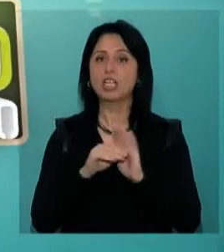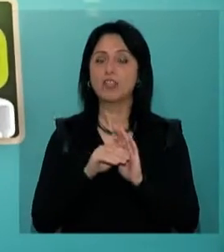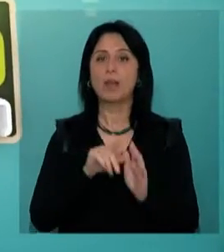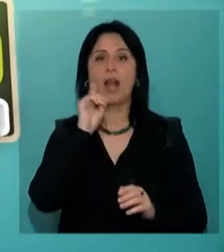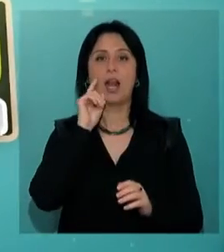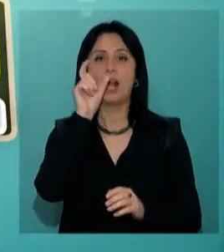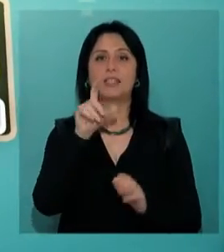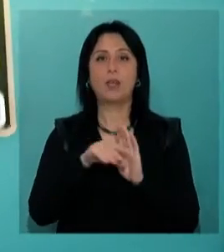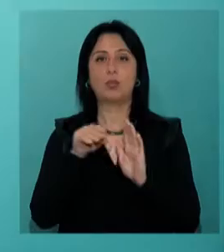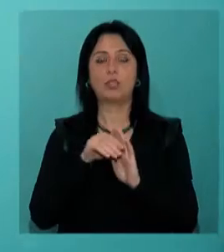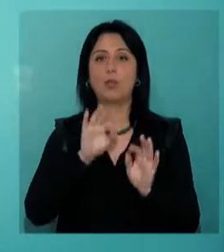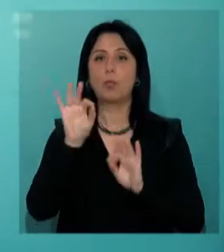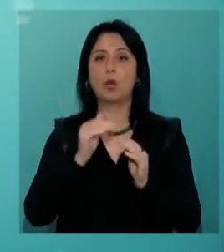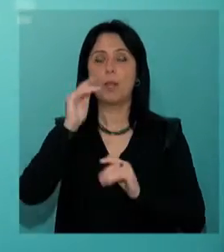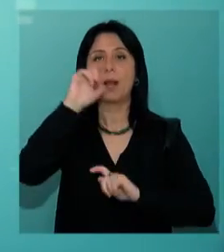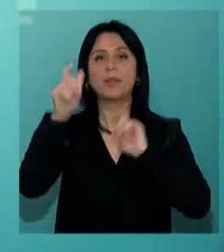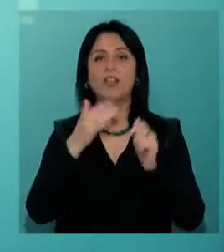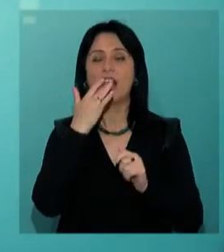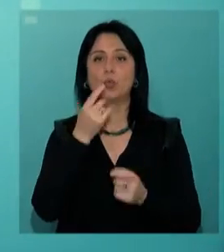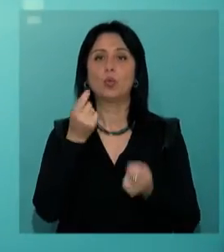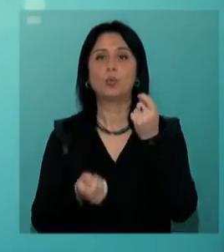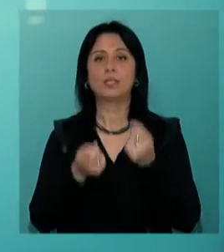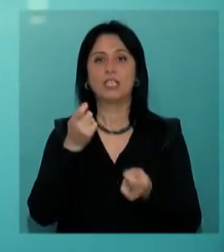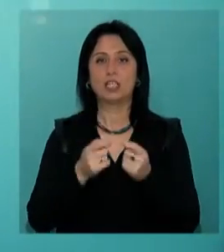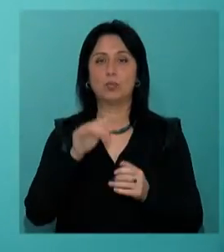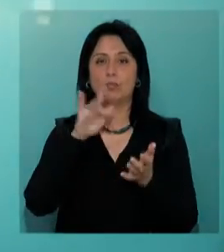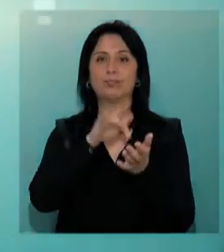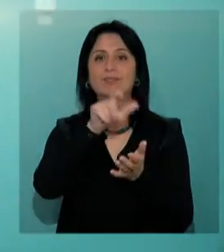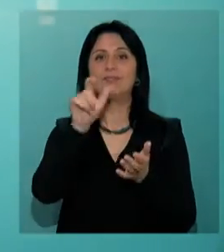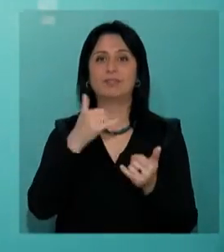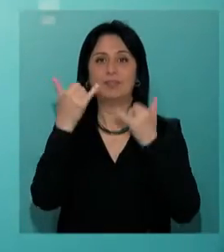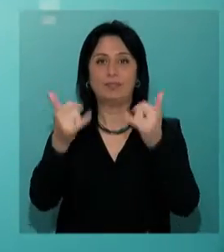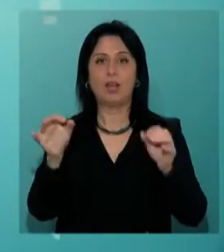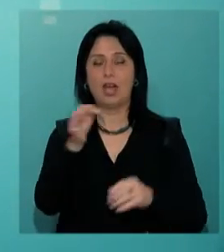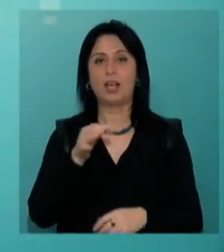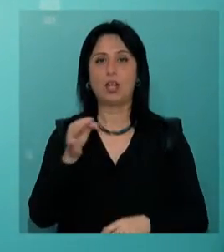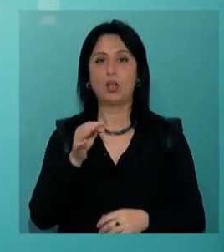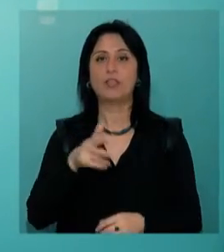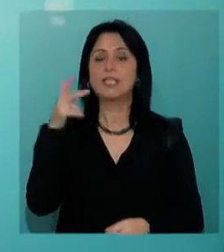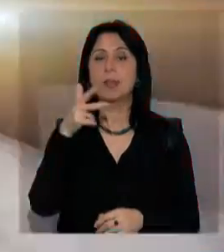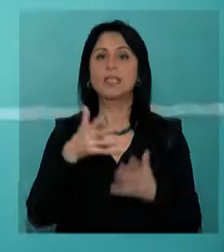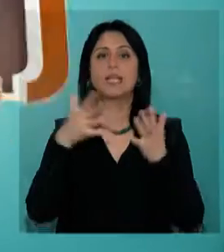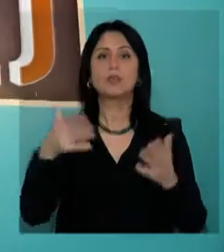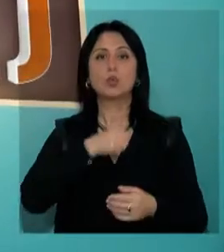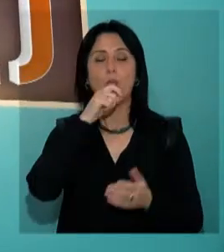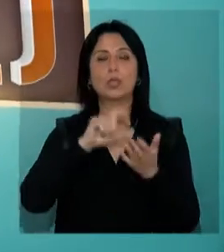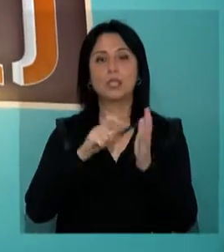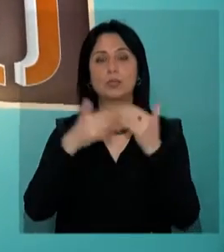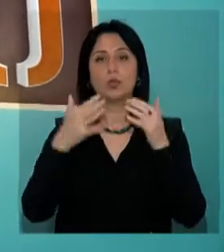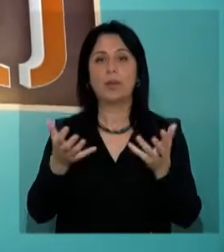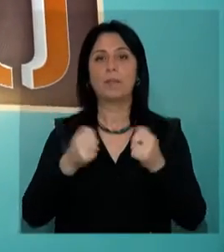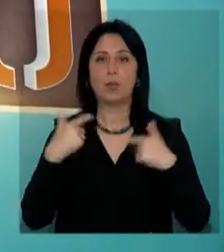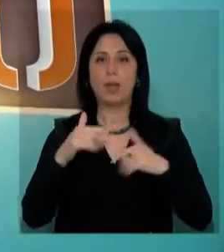təhsili proqramı həyata keçirir. Layihə dağlıq və etnik azlıqların yaşadığı bölgələrdə həyata keçir. 3000-dən artıq şagird seçki